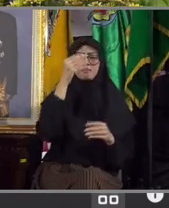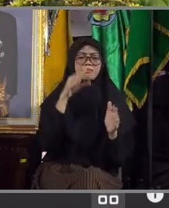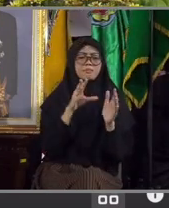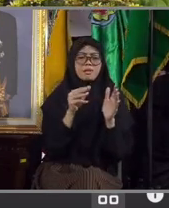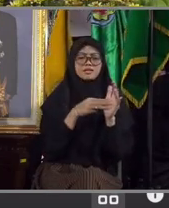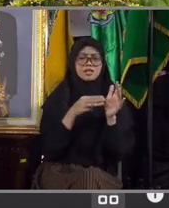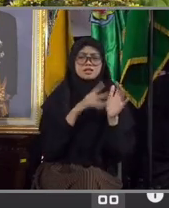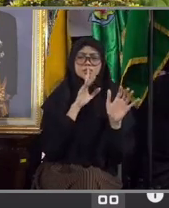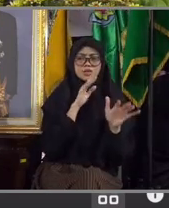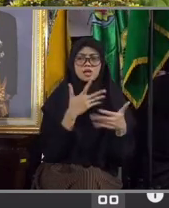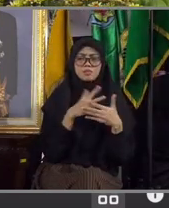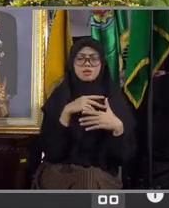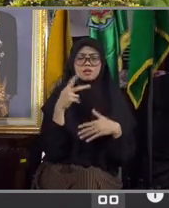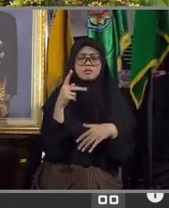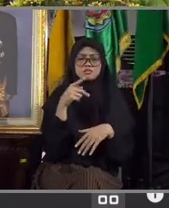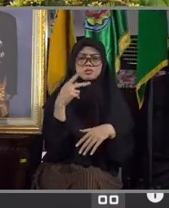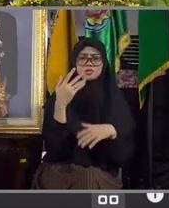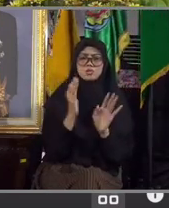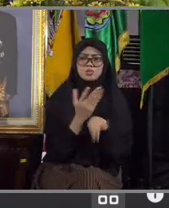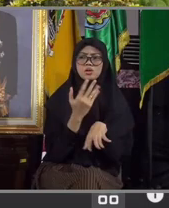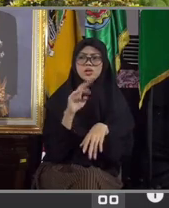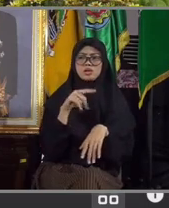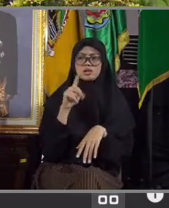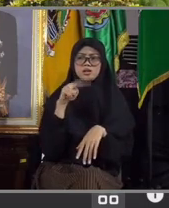ya, terutama sing ayu-ayu. Nggih.